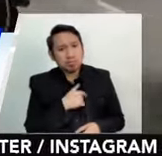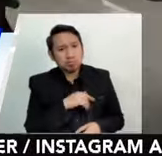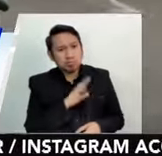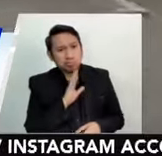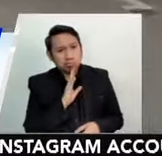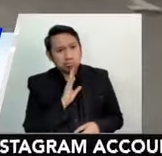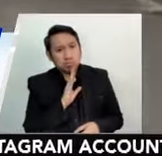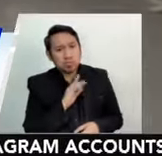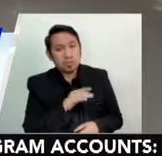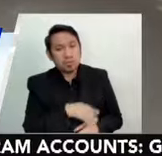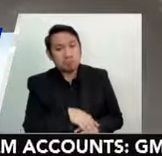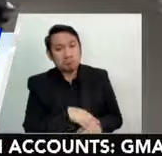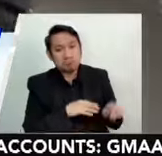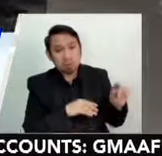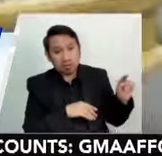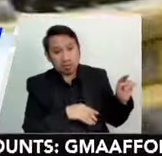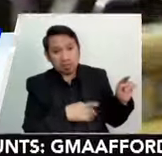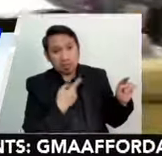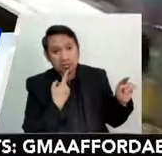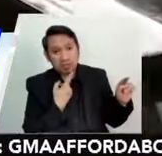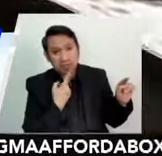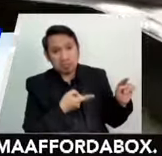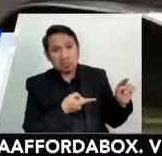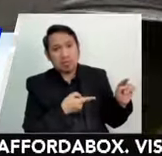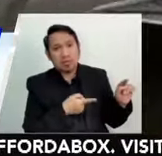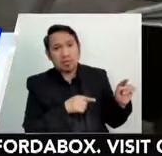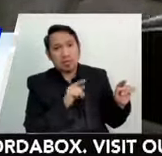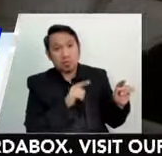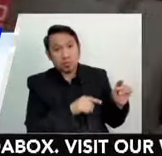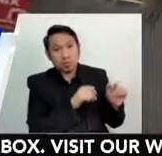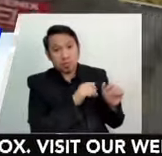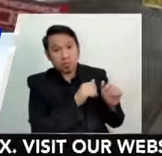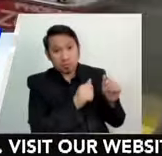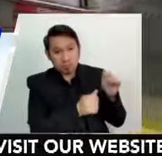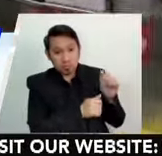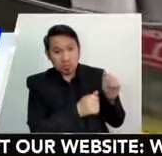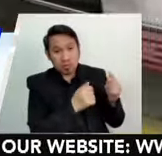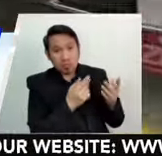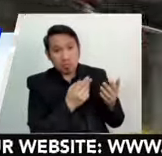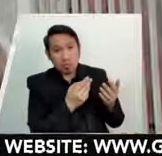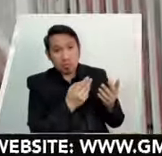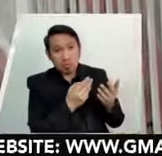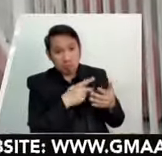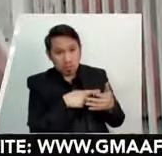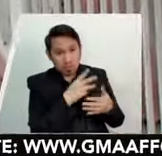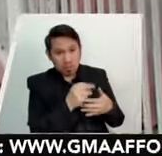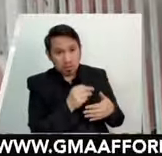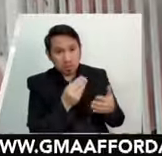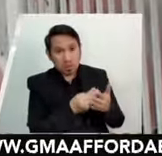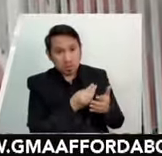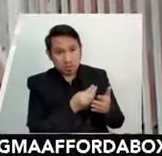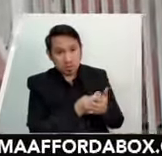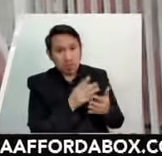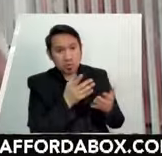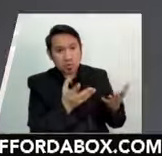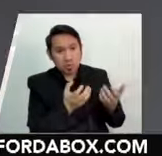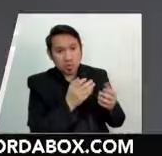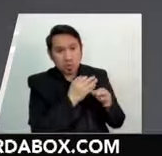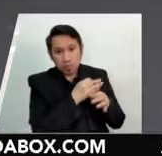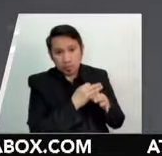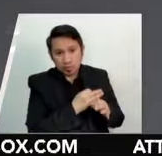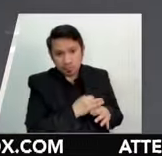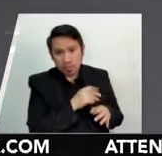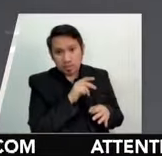nila sa ilalim ng modernization, ang gusto lang nilang ayusin ay yung ating mga sasakyan. Pero bakit kailangan nilang